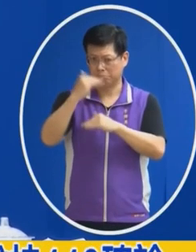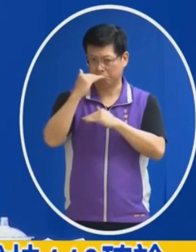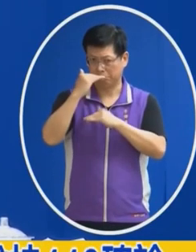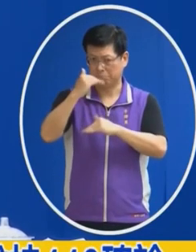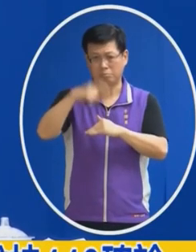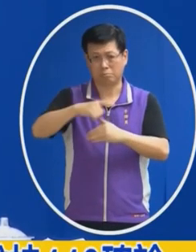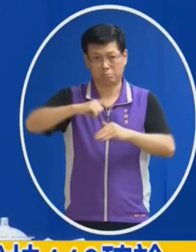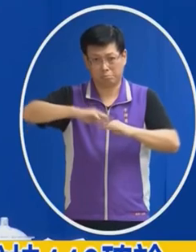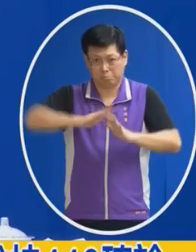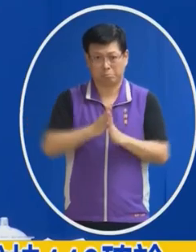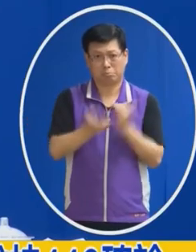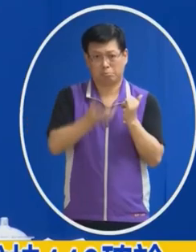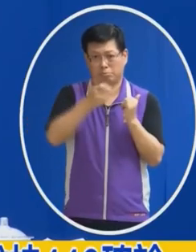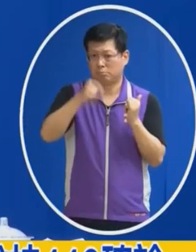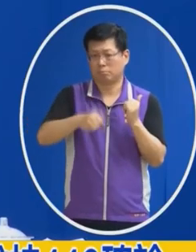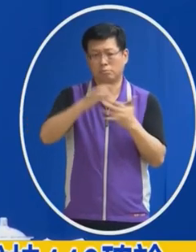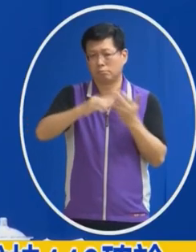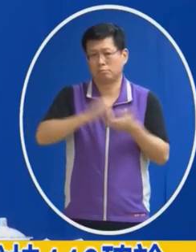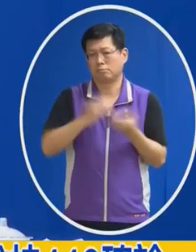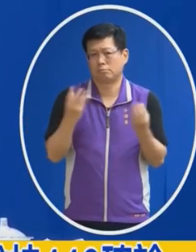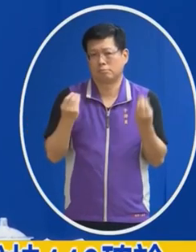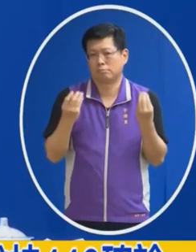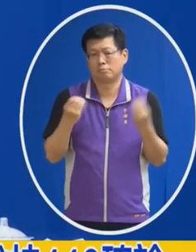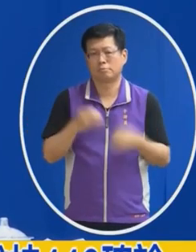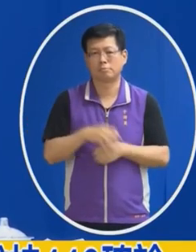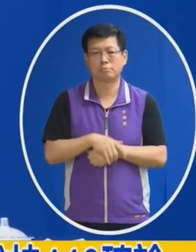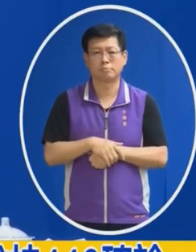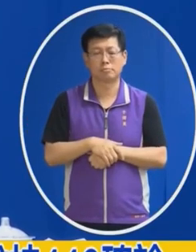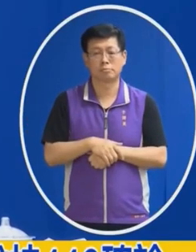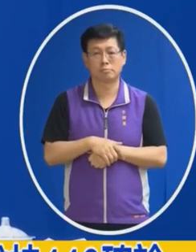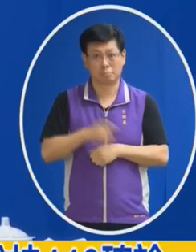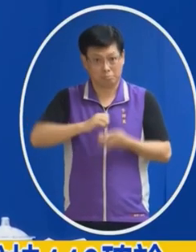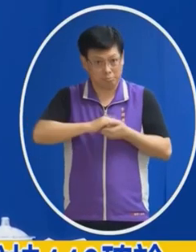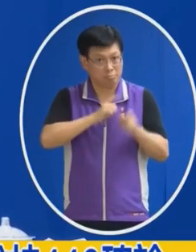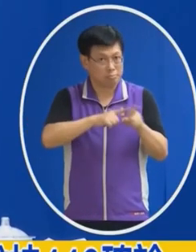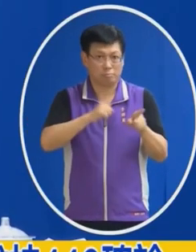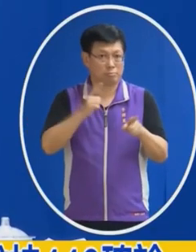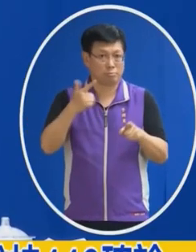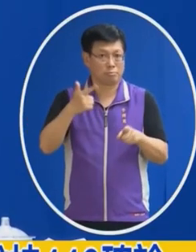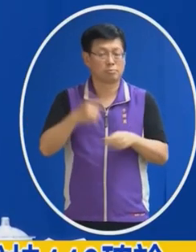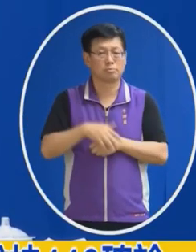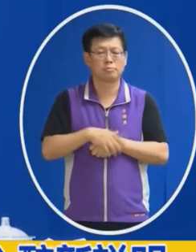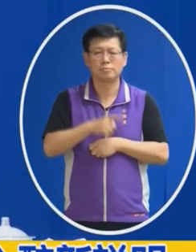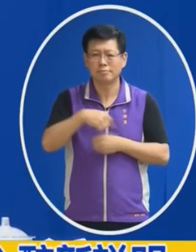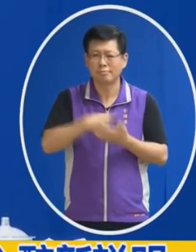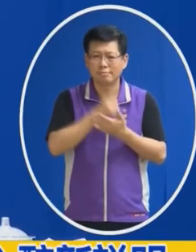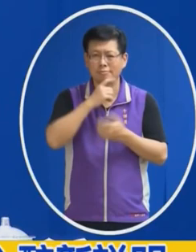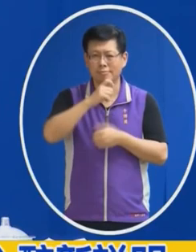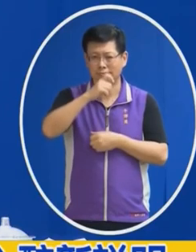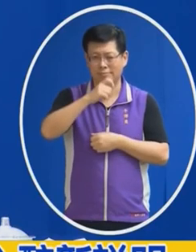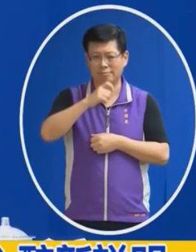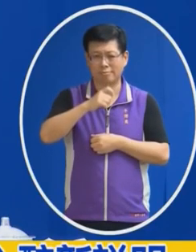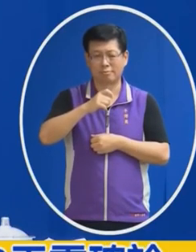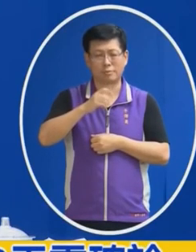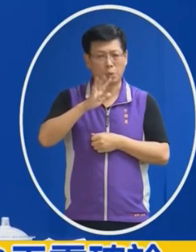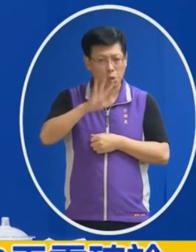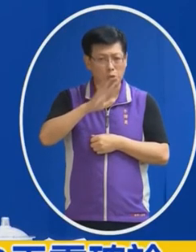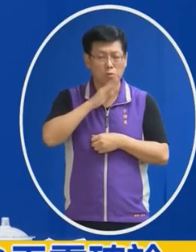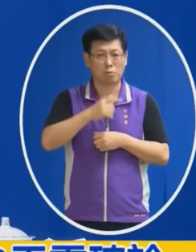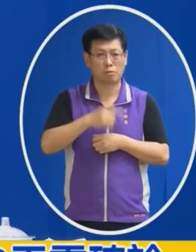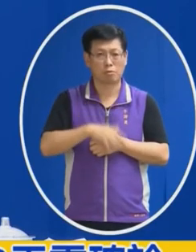之内必须要火化的这个一定要有这个规定。它的规定只是说